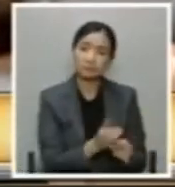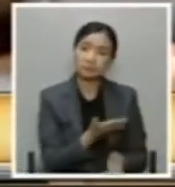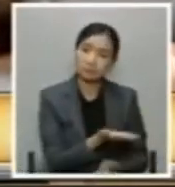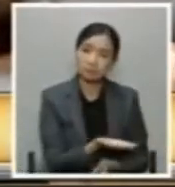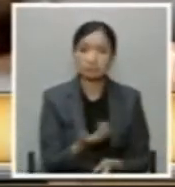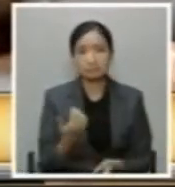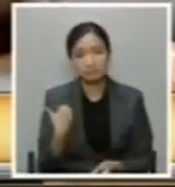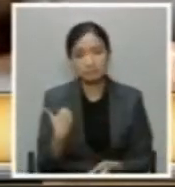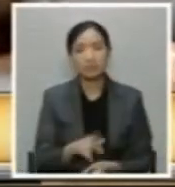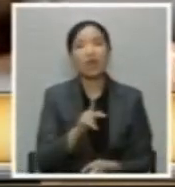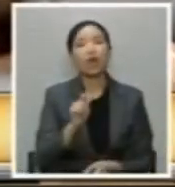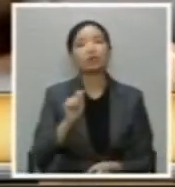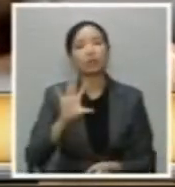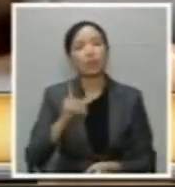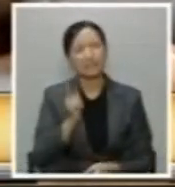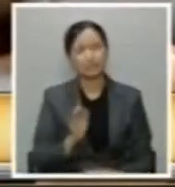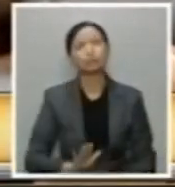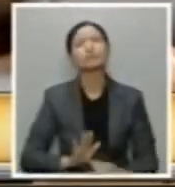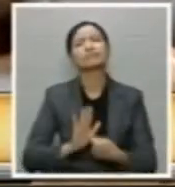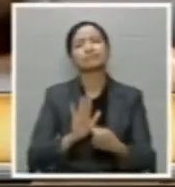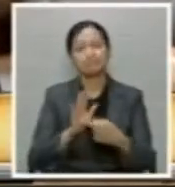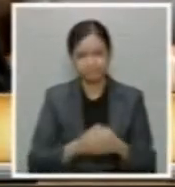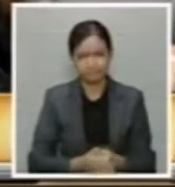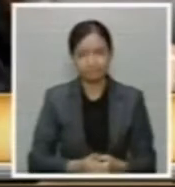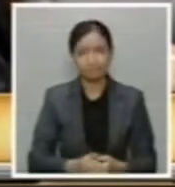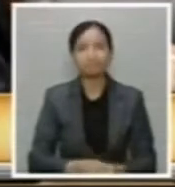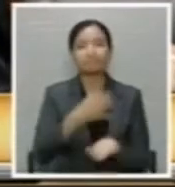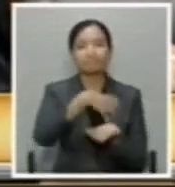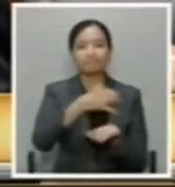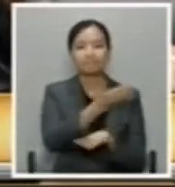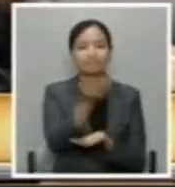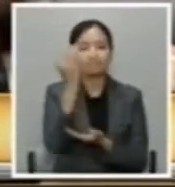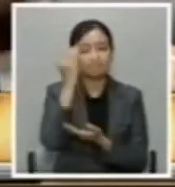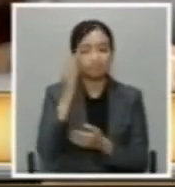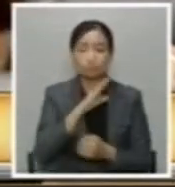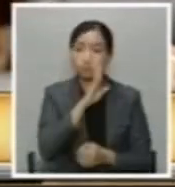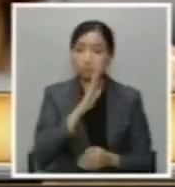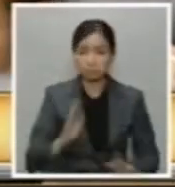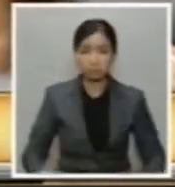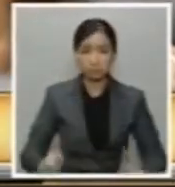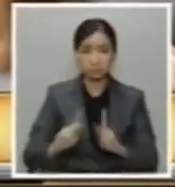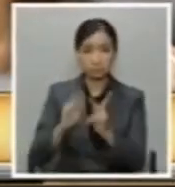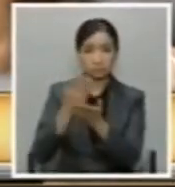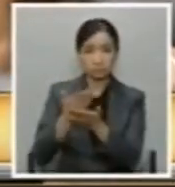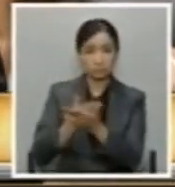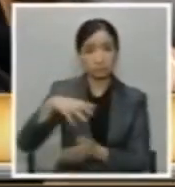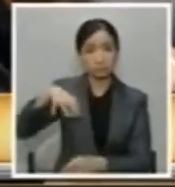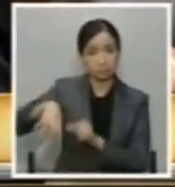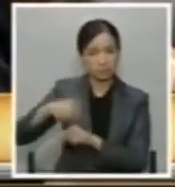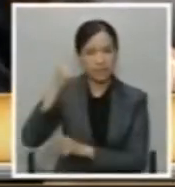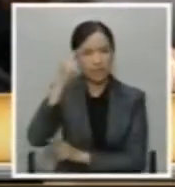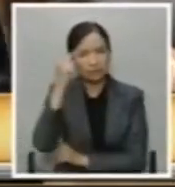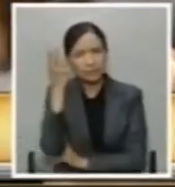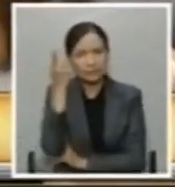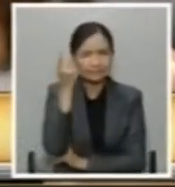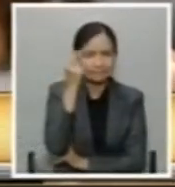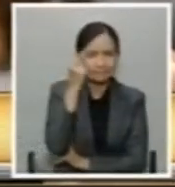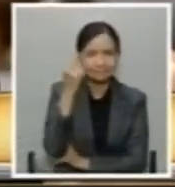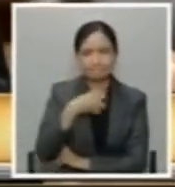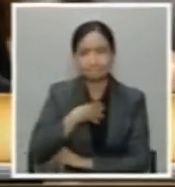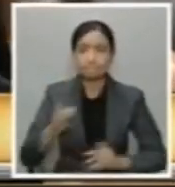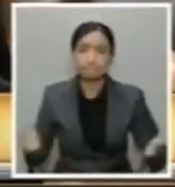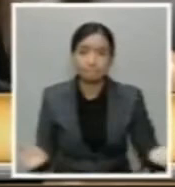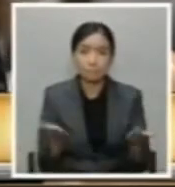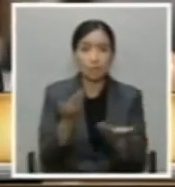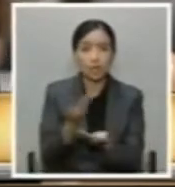นี้เป็นเพียงตัวอย่างที่นำเสนอหรือทางกระทรวงการคลังเองก็มีแนวคิดนะครับว่าจะส่งเสริมการ